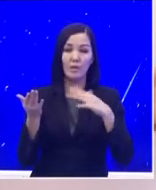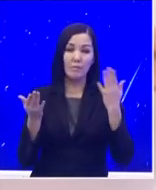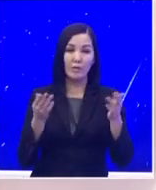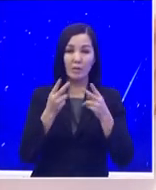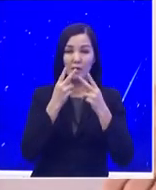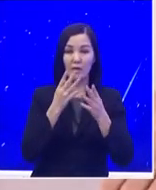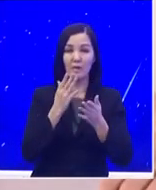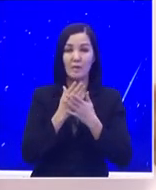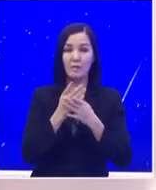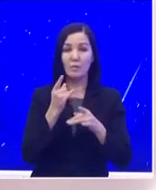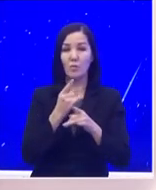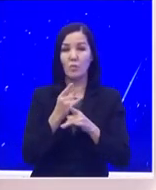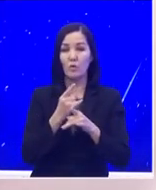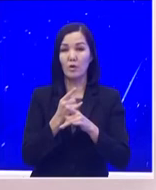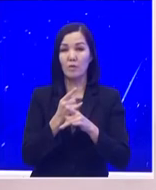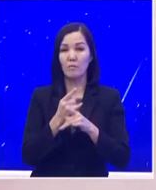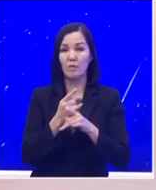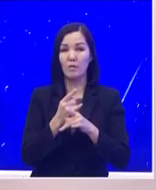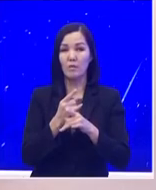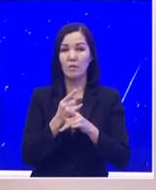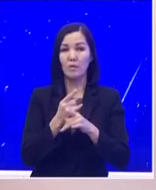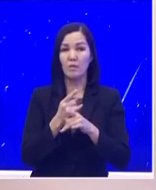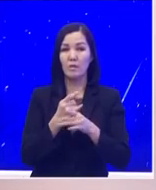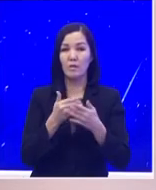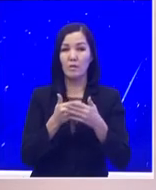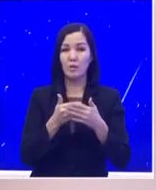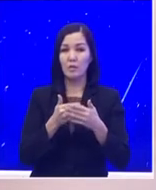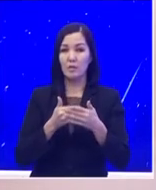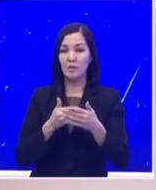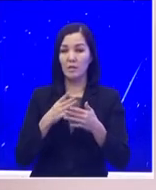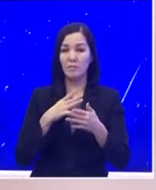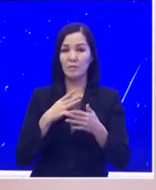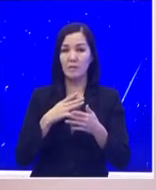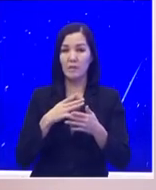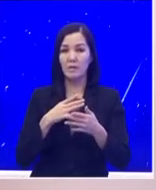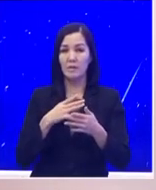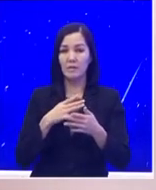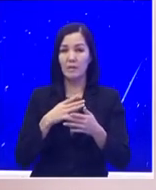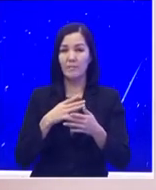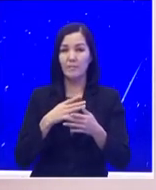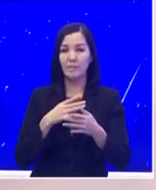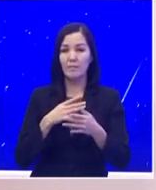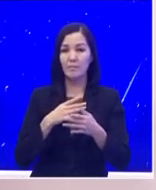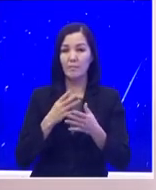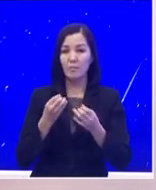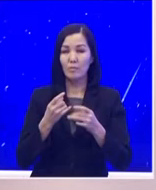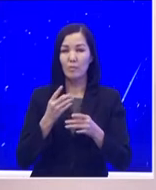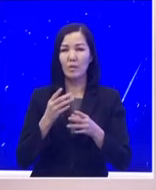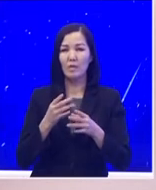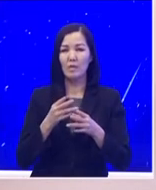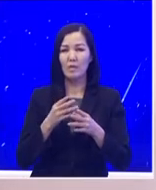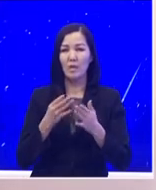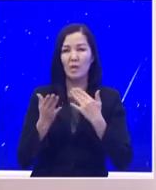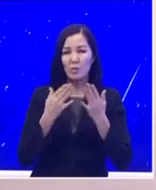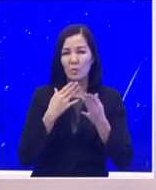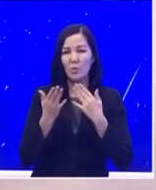өтірік сізді алдап тұрған адам ақырын шегіне бастайды. Яғни бұл адам маған көнбейтін шығар. Тағы да бір нәрсе айтсам, қазір мүмкін